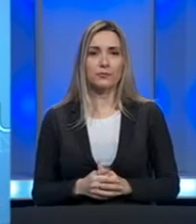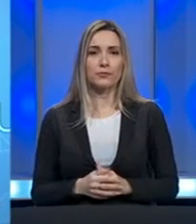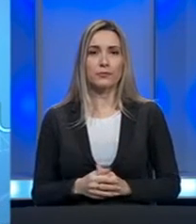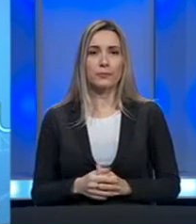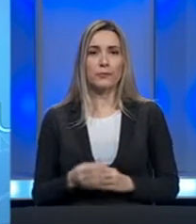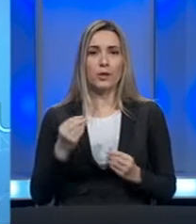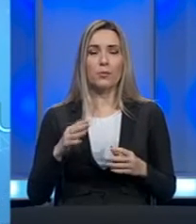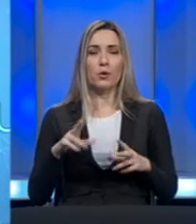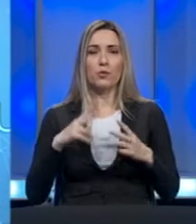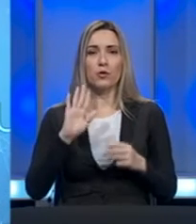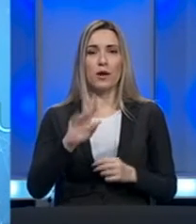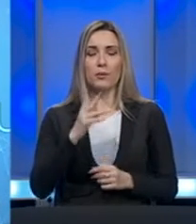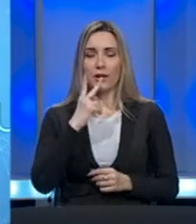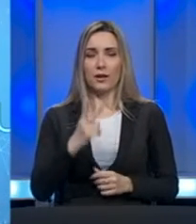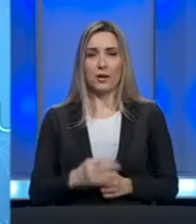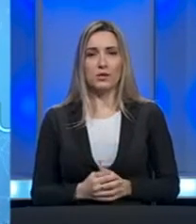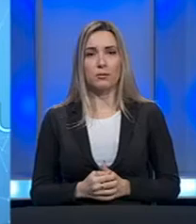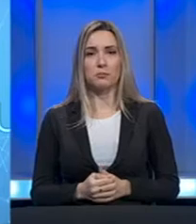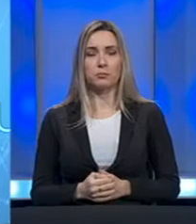i vašim gledalcima.